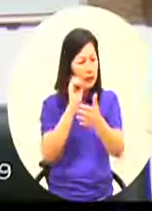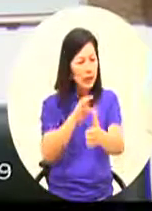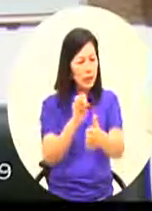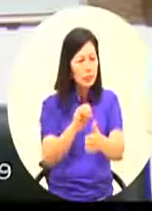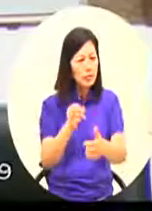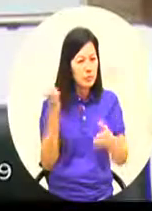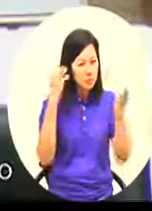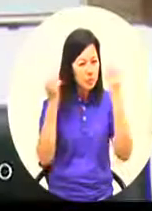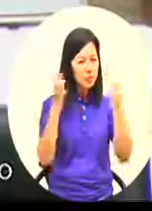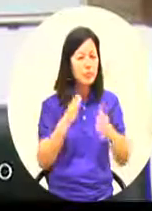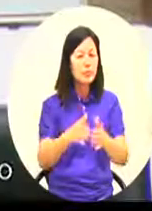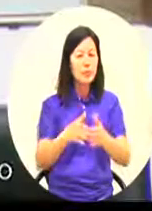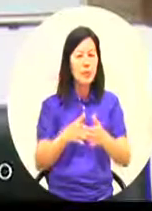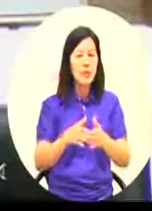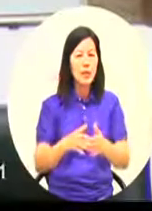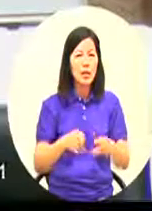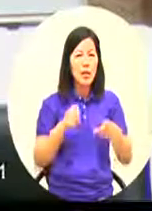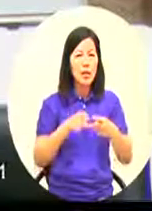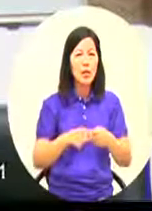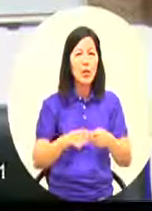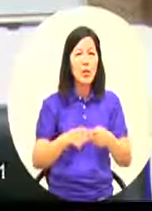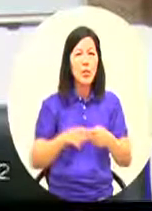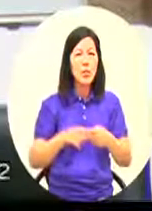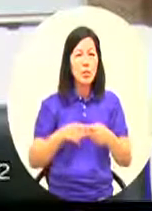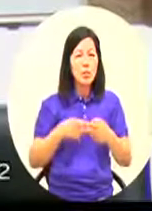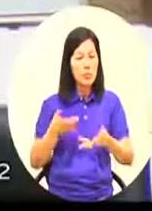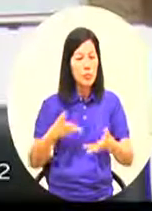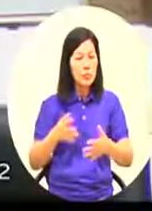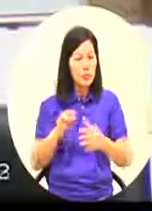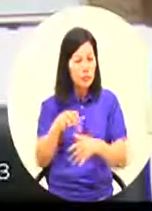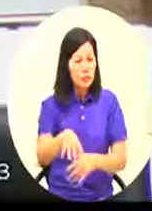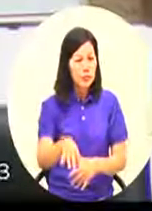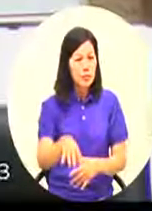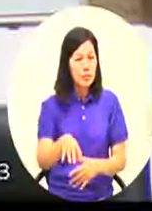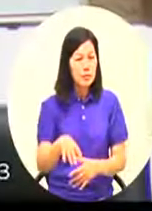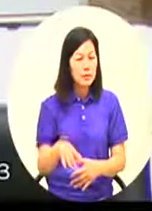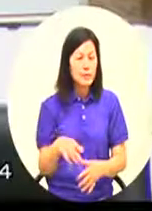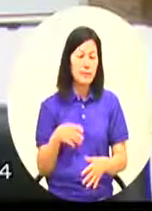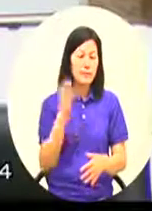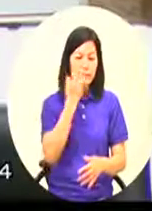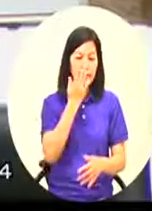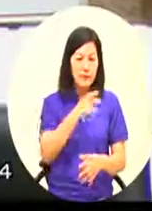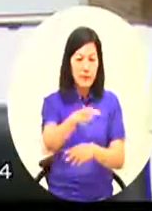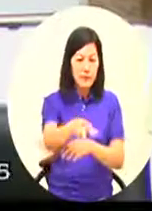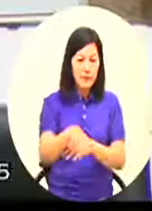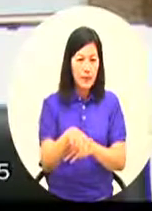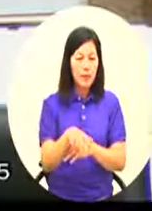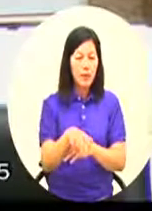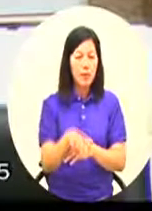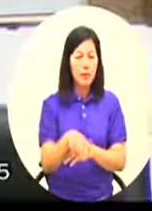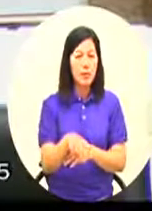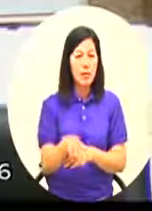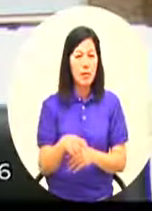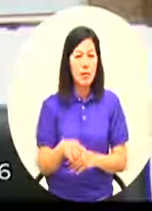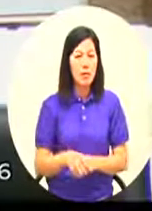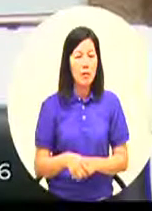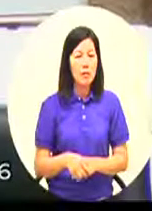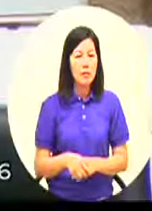包括公务局。那么公务局呢，其中在美浓的啊，也竹子